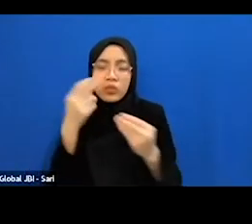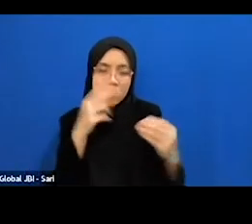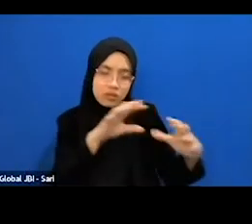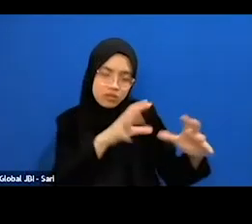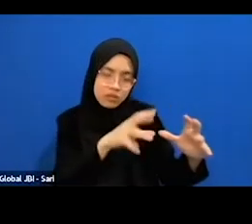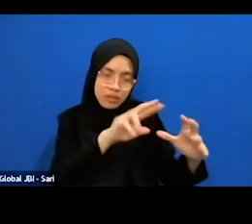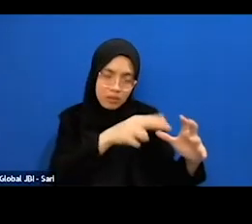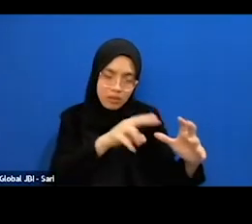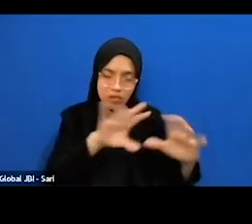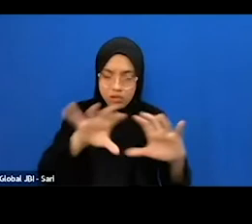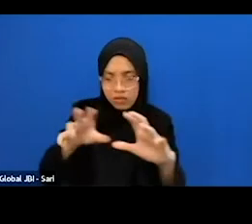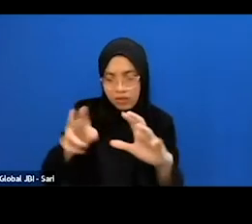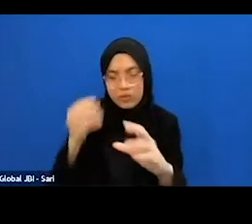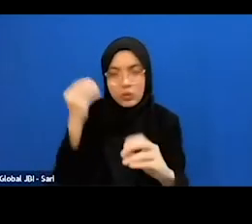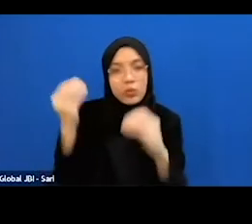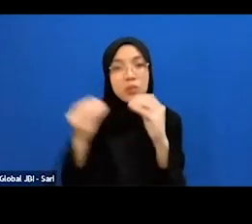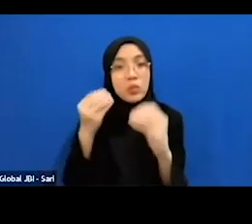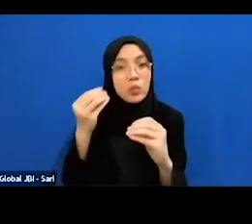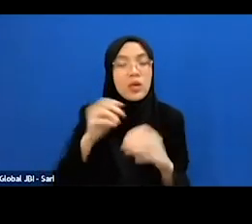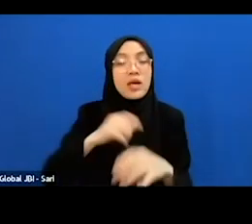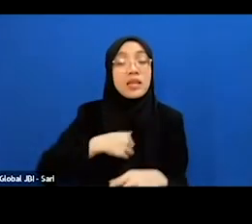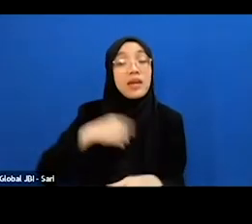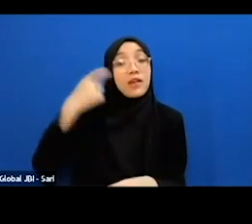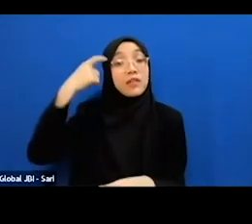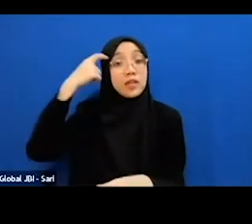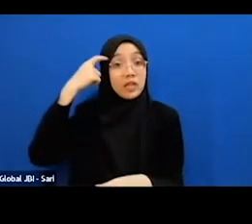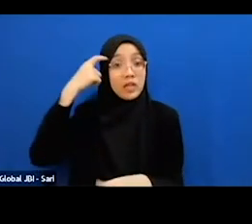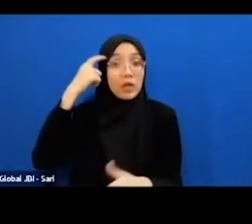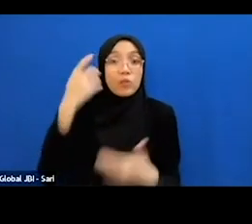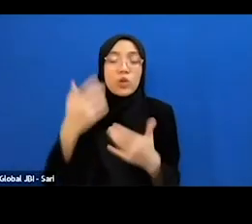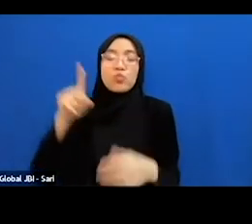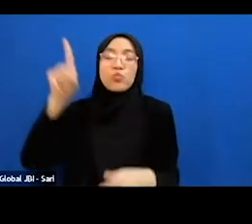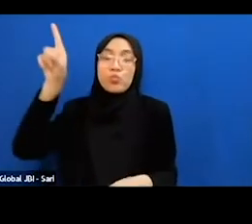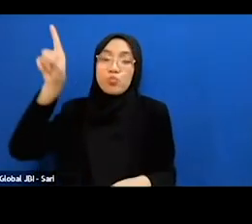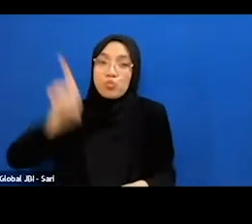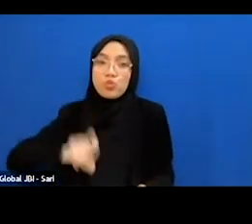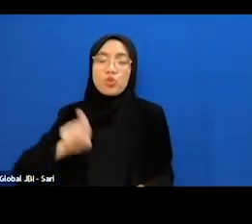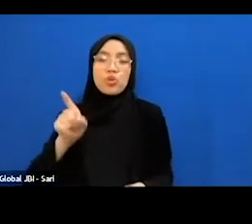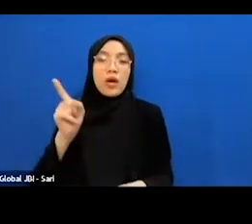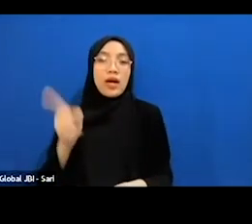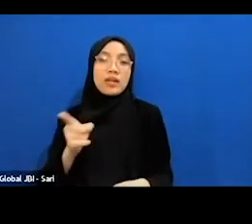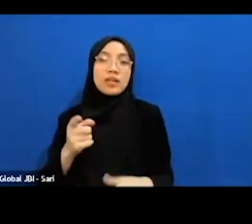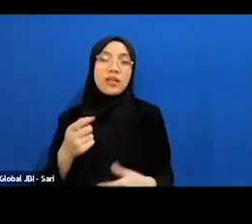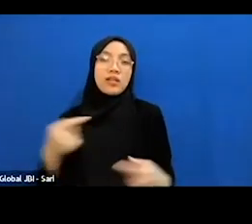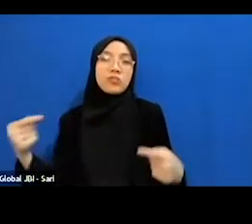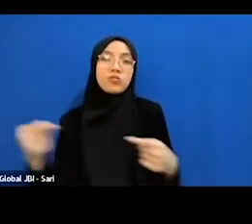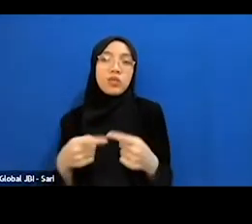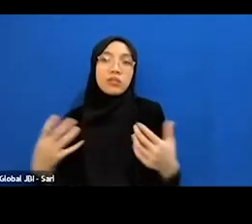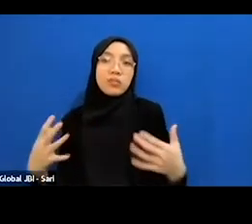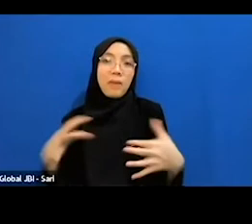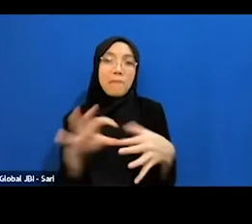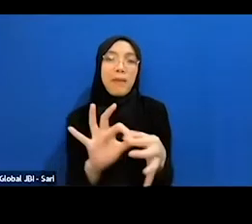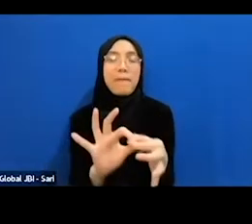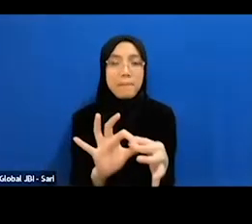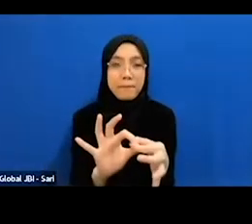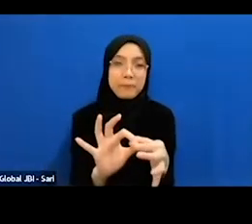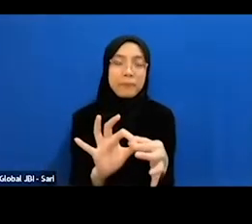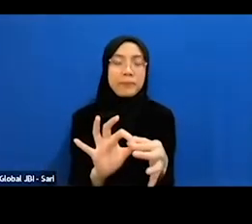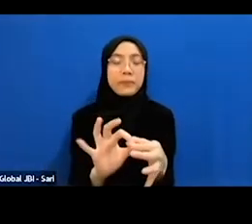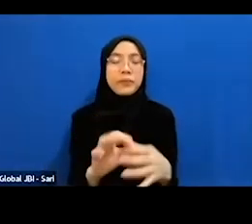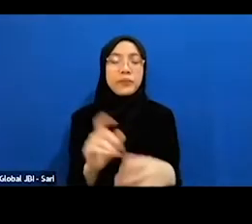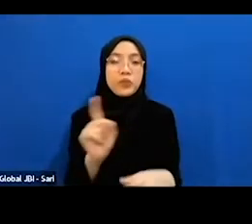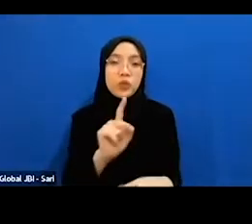konsumen sendiri Makanya saya kira perlu ada sinkronisasi dari